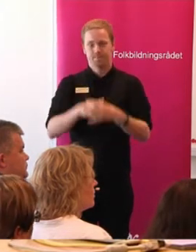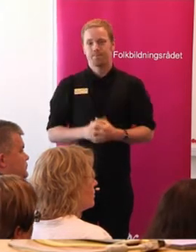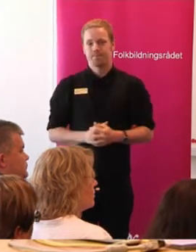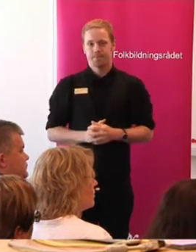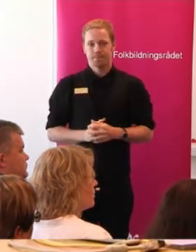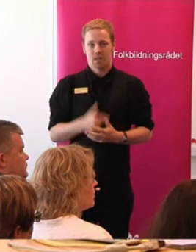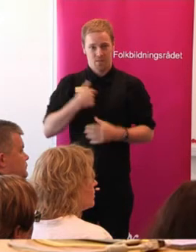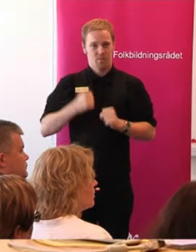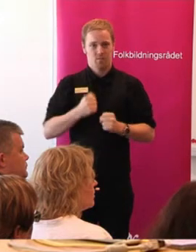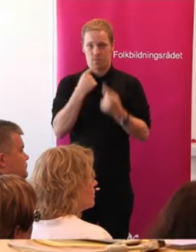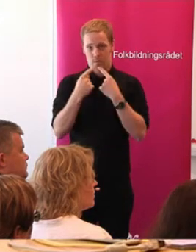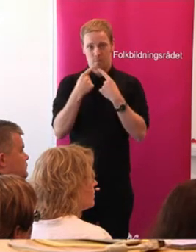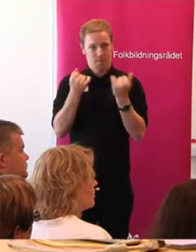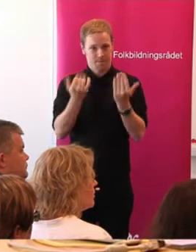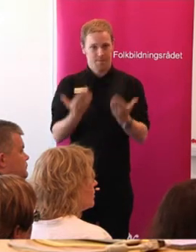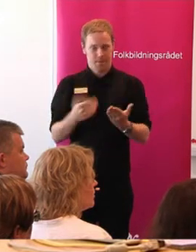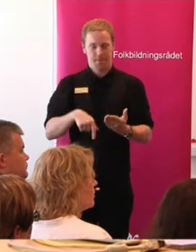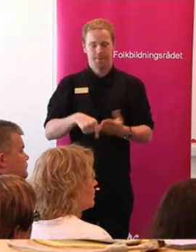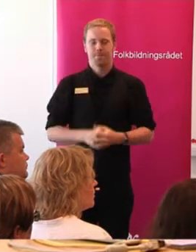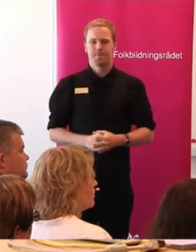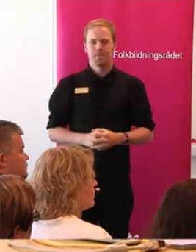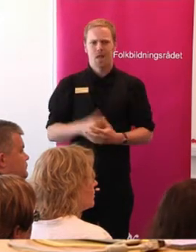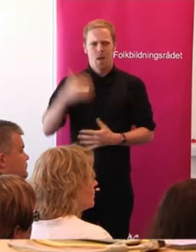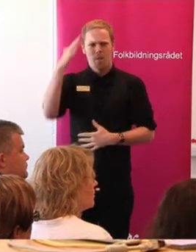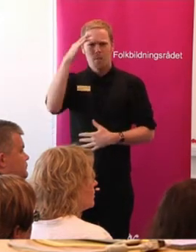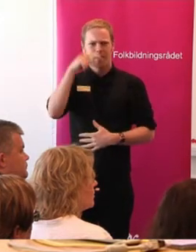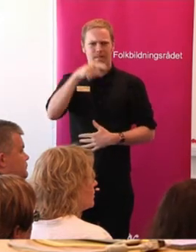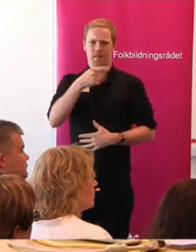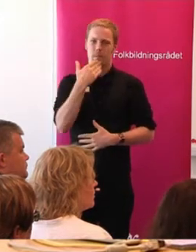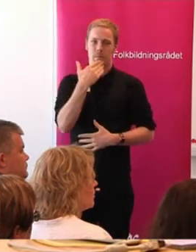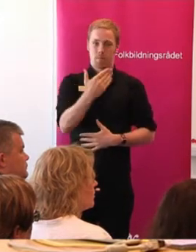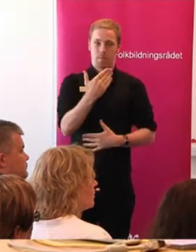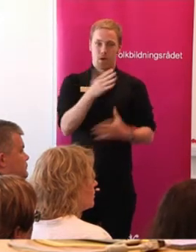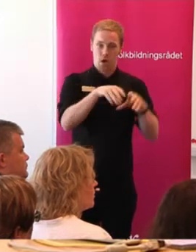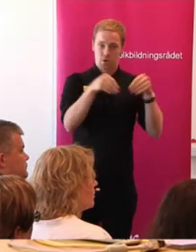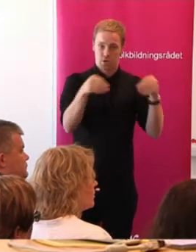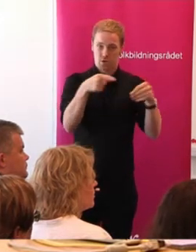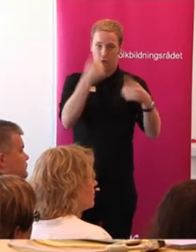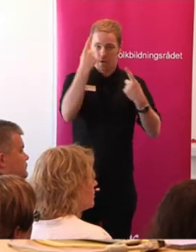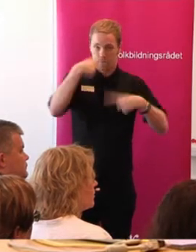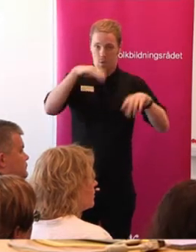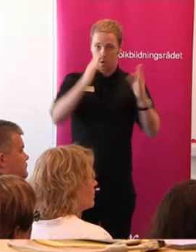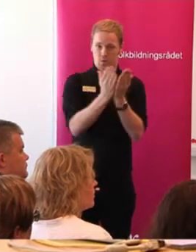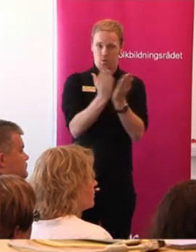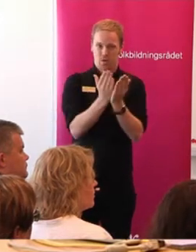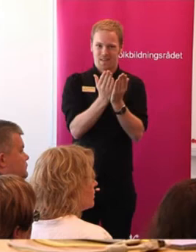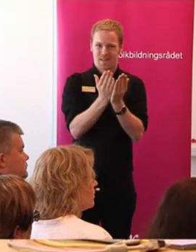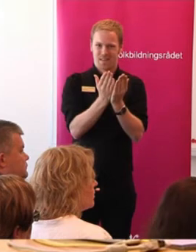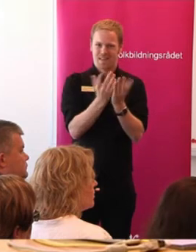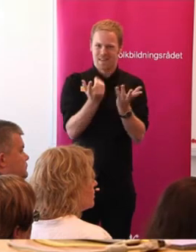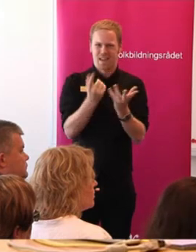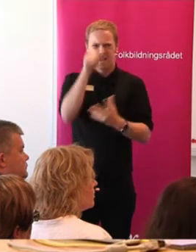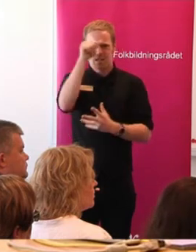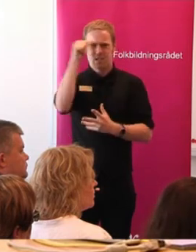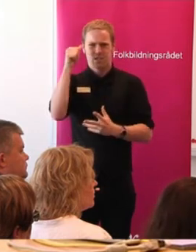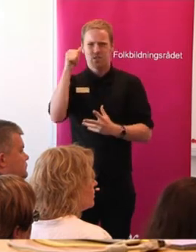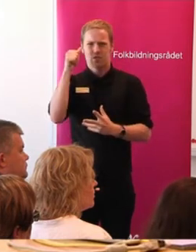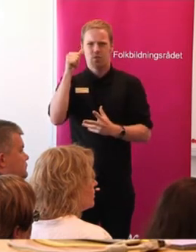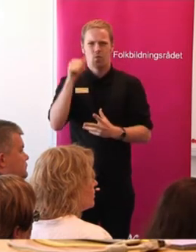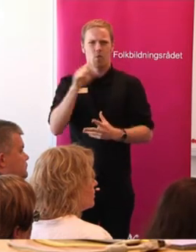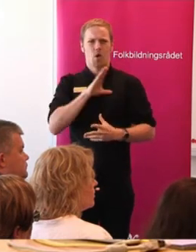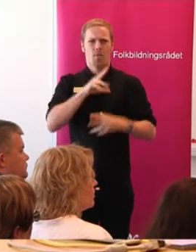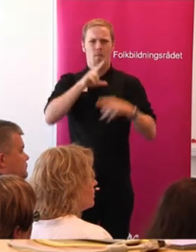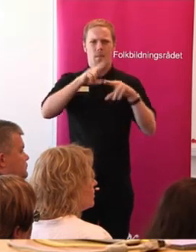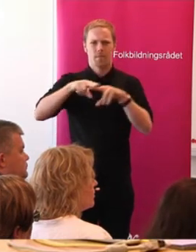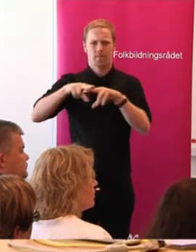Problemet som vi ser med det här goda resultatet i folkhögskolan det är att vi har svårt att bereda plats inom folkhögskolan för